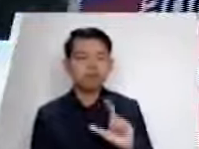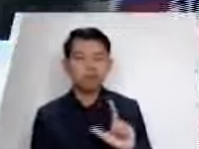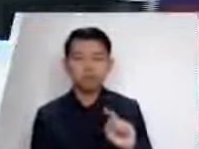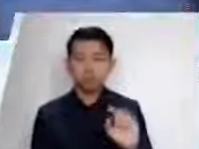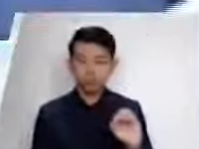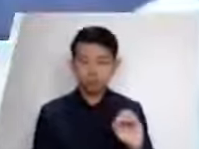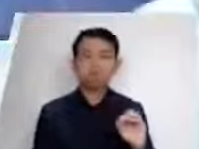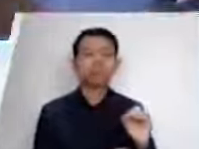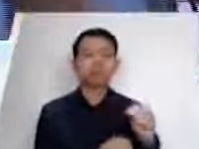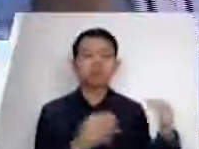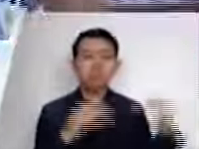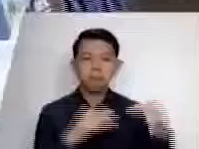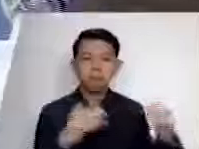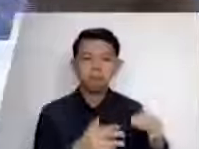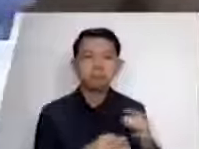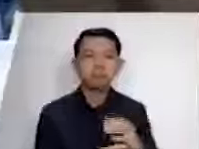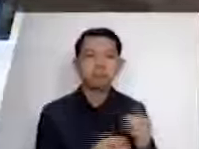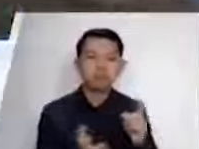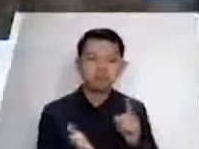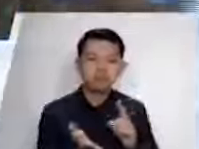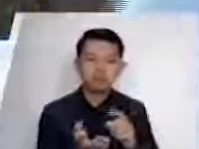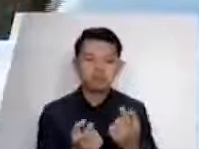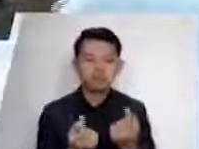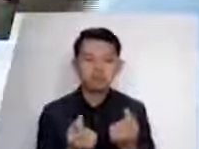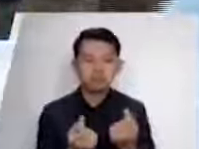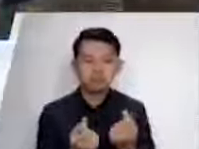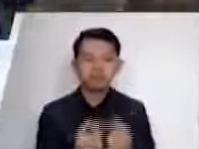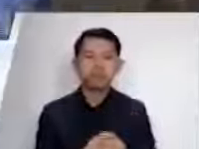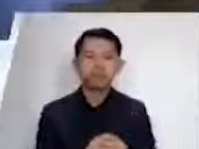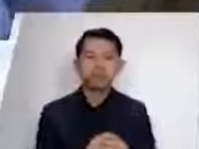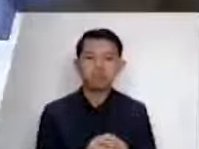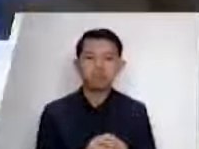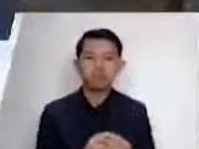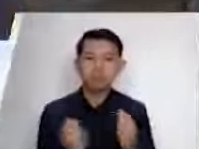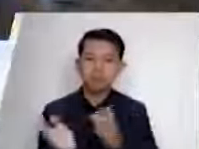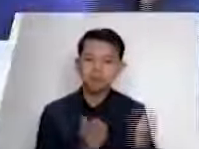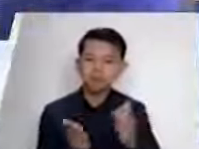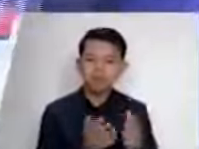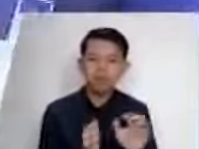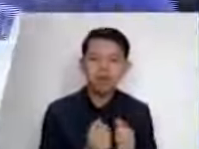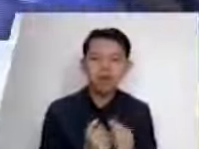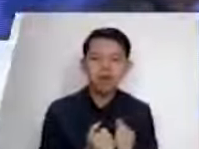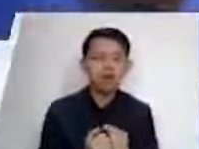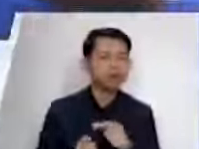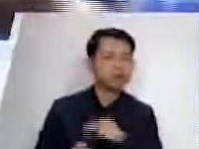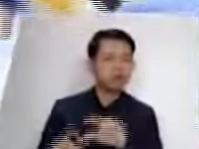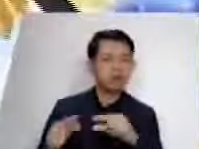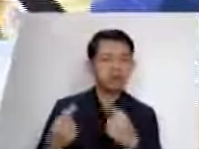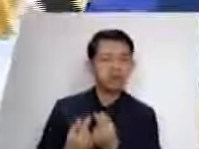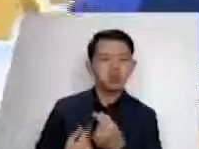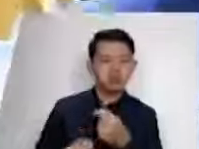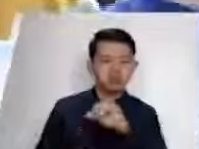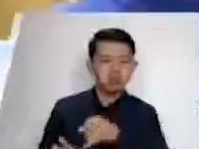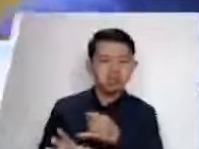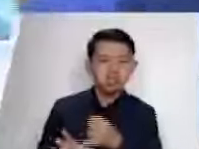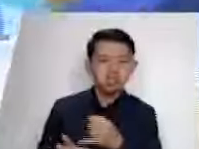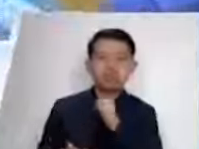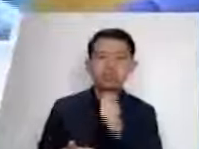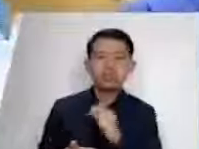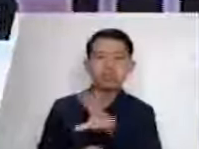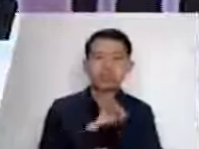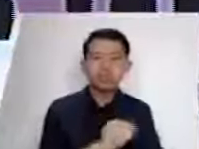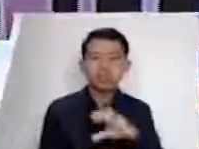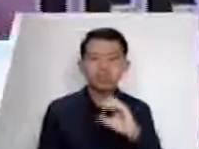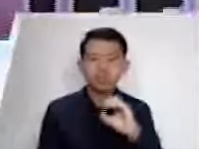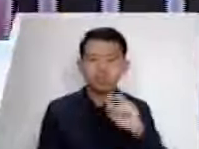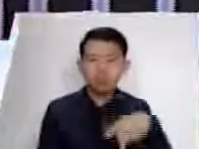gagawing panghuhuli dito sa mga miyembro na sa mga jeepney drivers na hindi sumali sa PUV